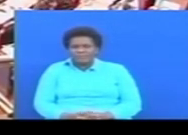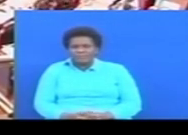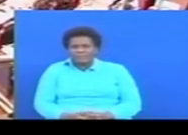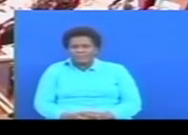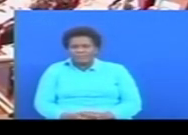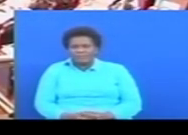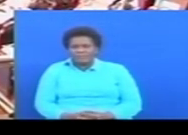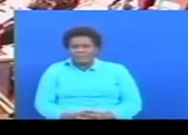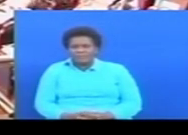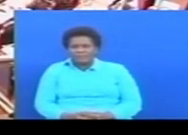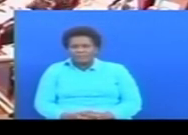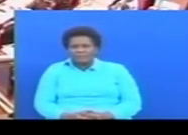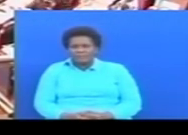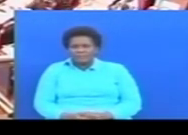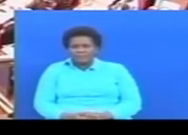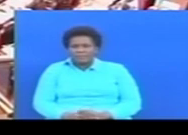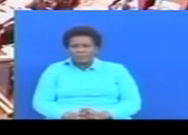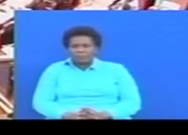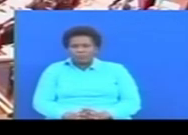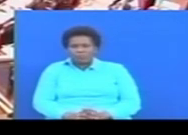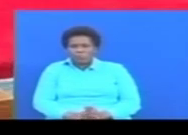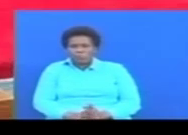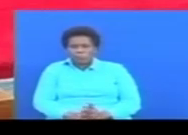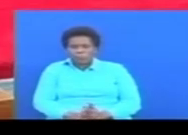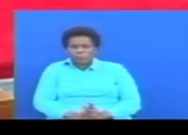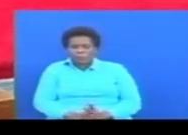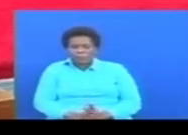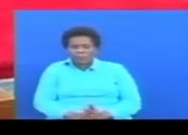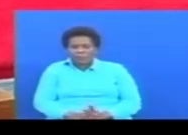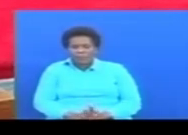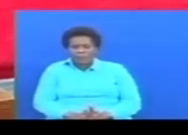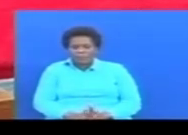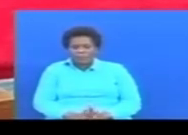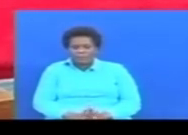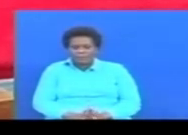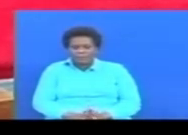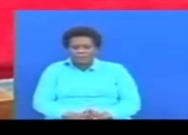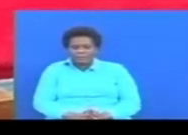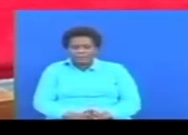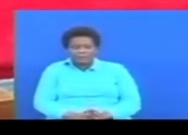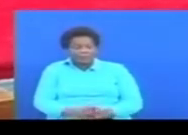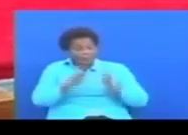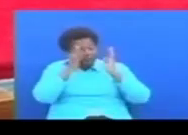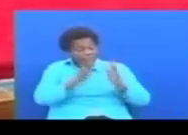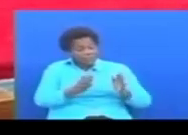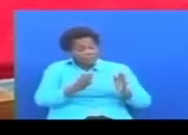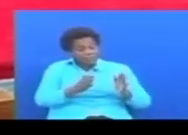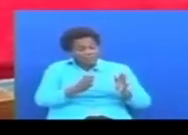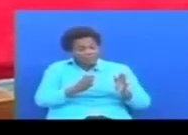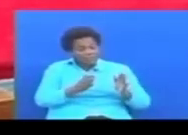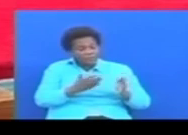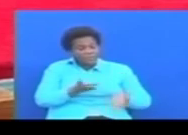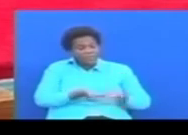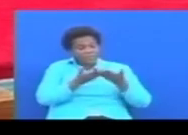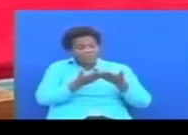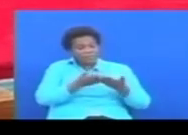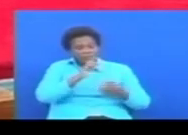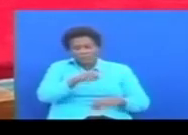Mheshimiwa Naibu Spika, kwanza nianze kwa kumpongeza sana Mheshimiwa Profesa Norman Sigala.